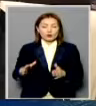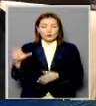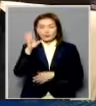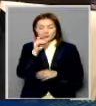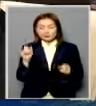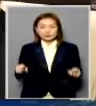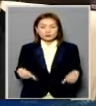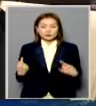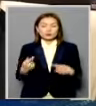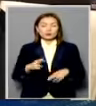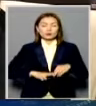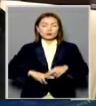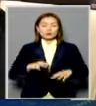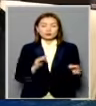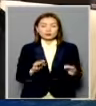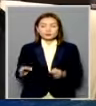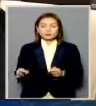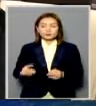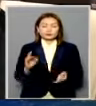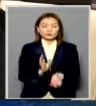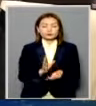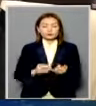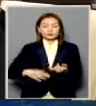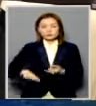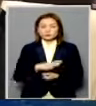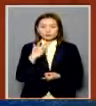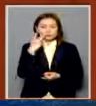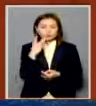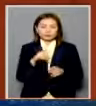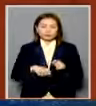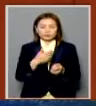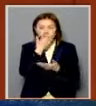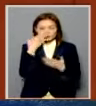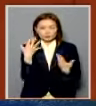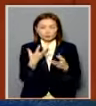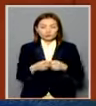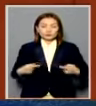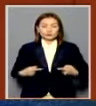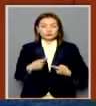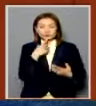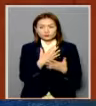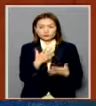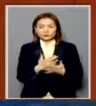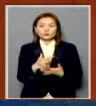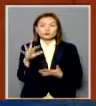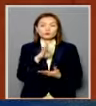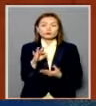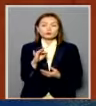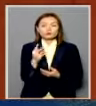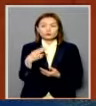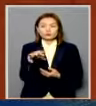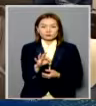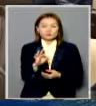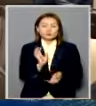и восстановлению сверхнормативных загрязненных мест полигона не ведутся. Нет четких показателей и по уровню